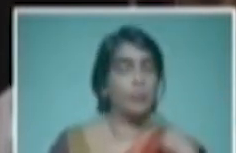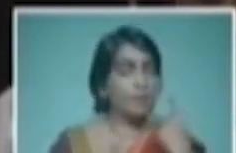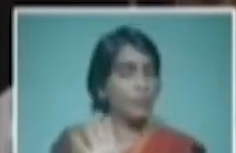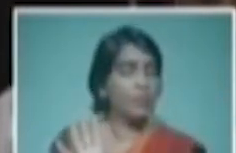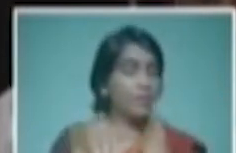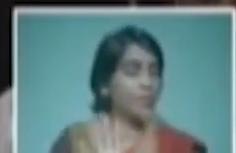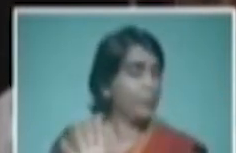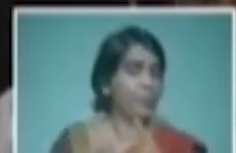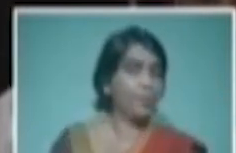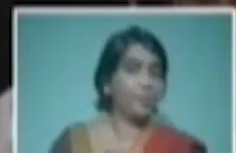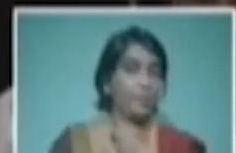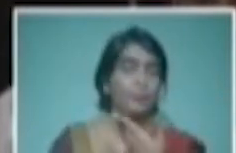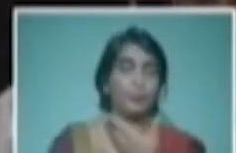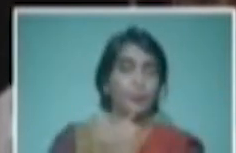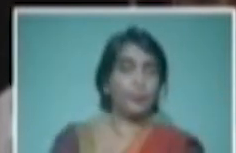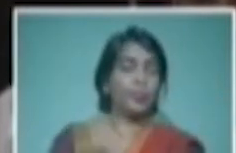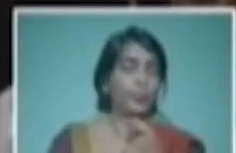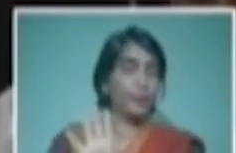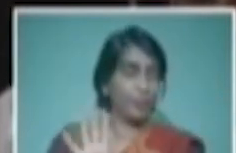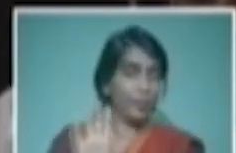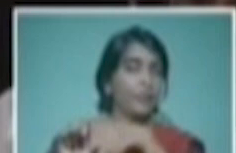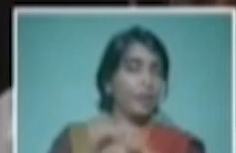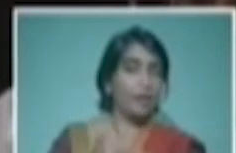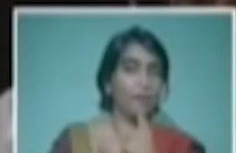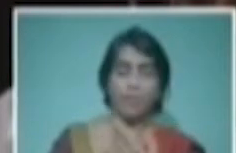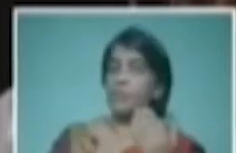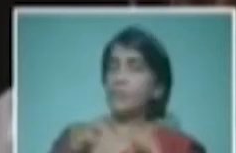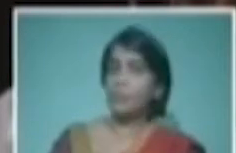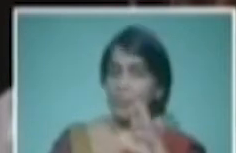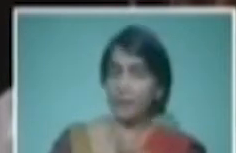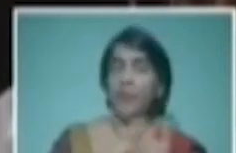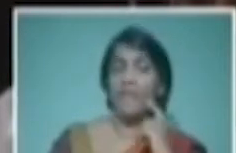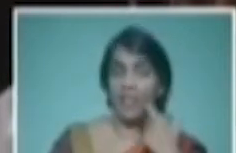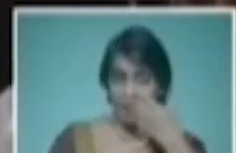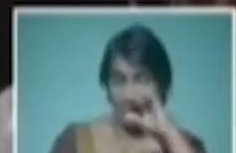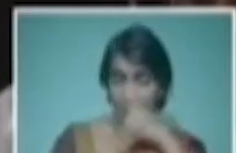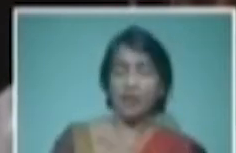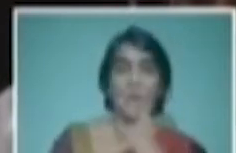ජාතික අධ්‍යාපන විද්‍යාපීඨවල ශිල්ප කලා සඳහා ගුරුවරුන් බඳවා ගැනීම සිදු කරන අතර ඒ